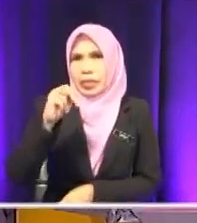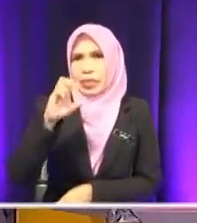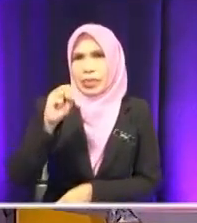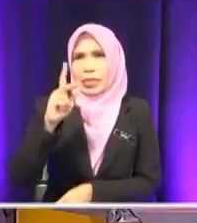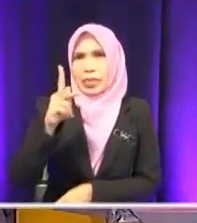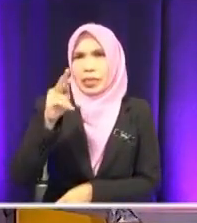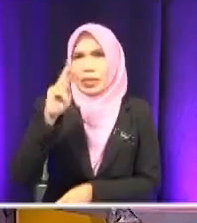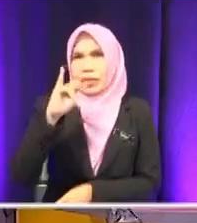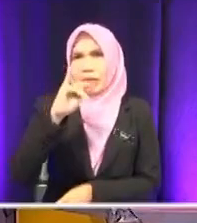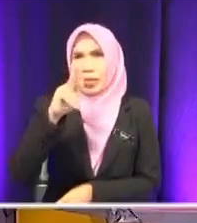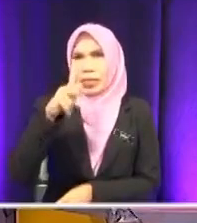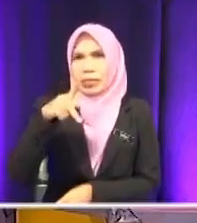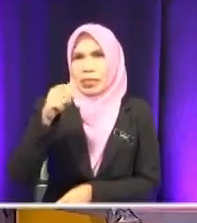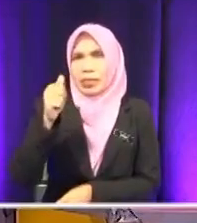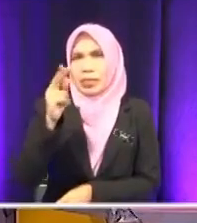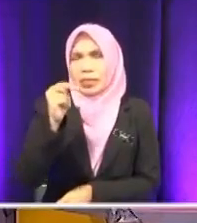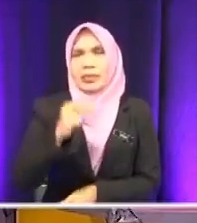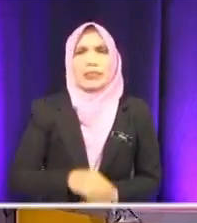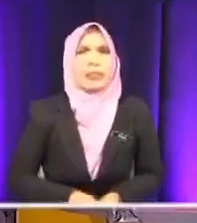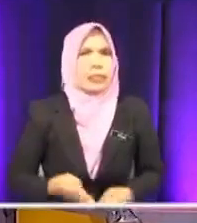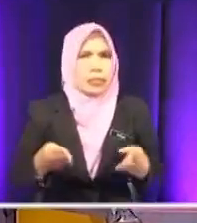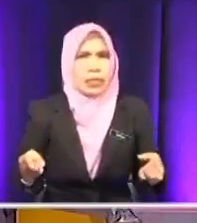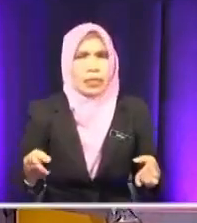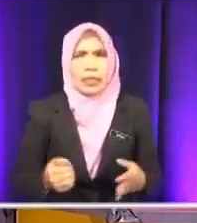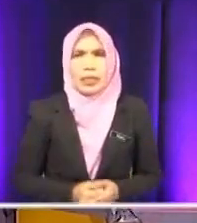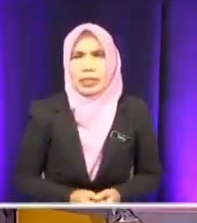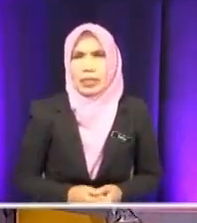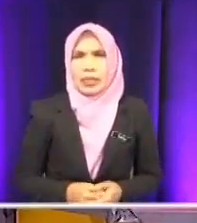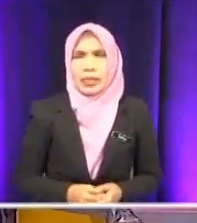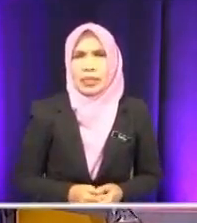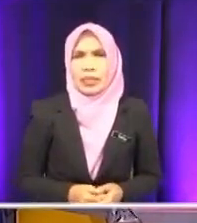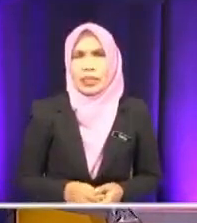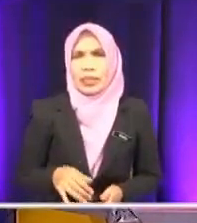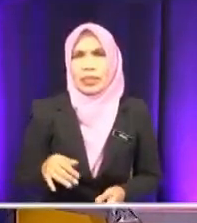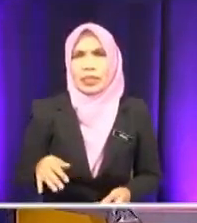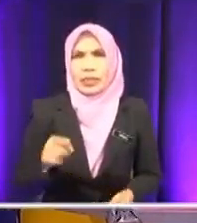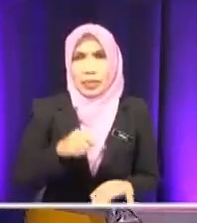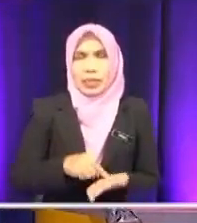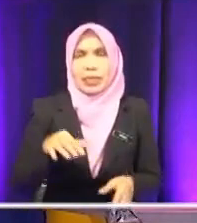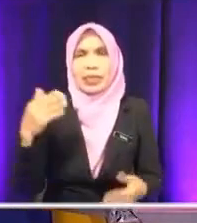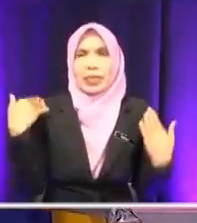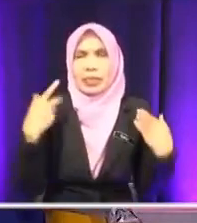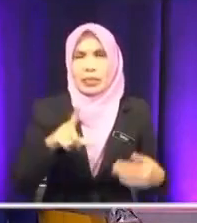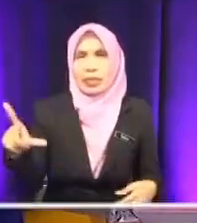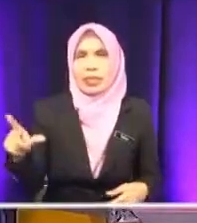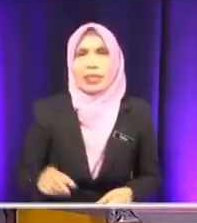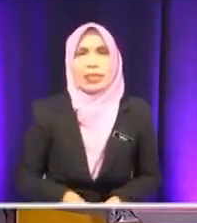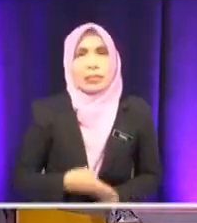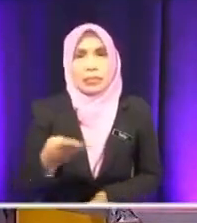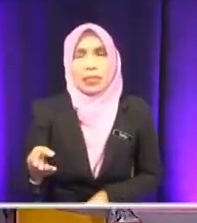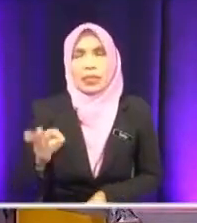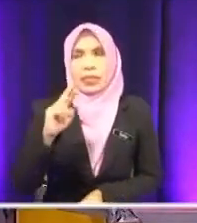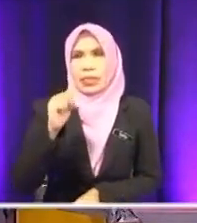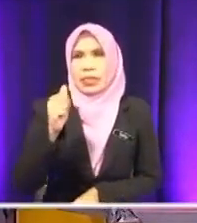bahasa yang digunakan ini adalah bahan rangsangan kepada seorang tersebut Tapi Apakah soal yang ini sebenarnya